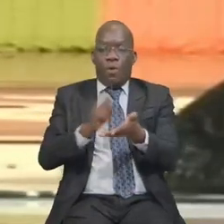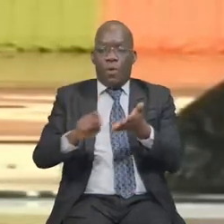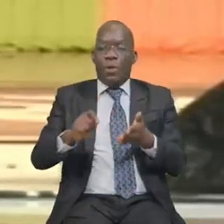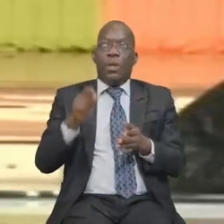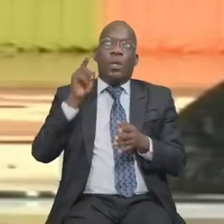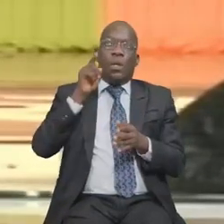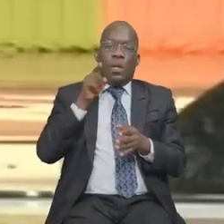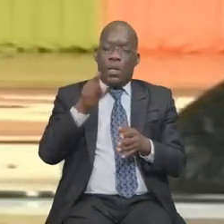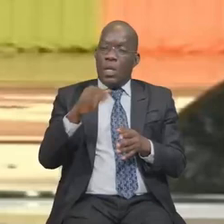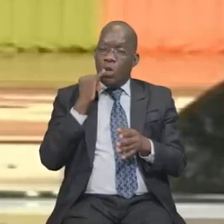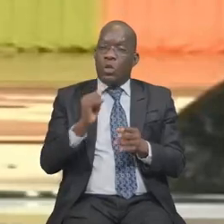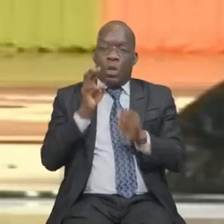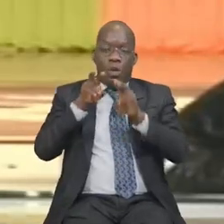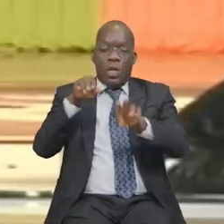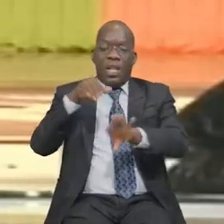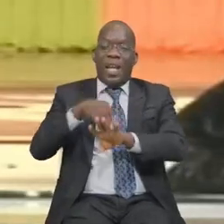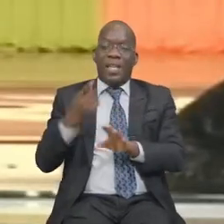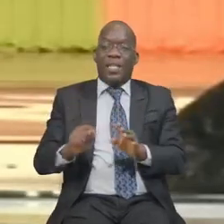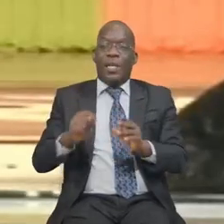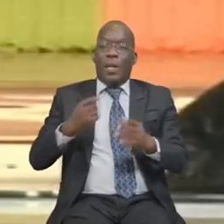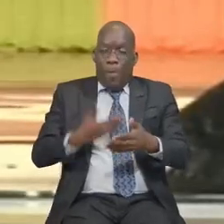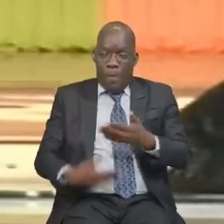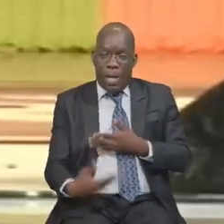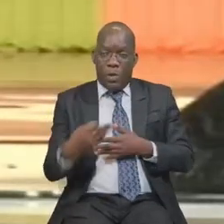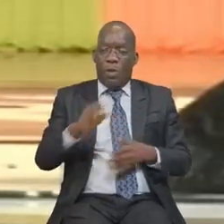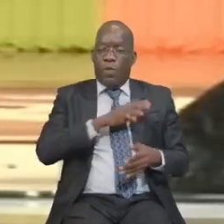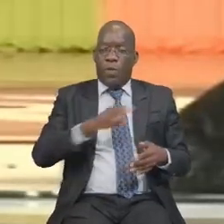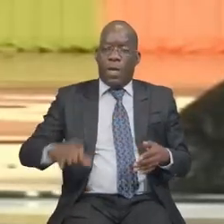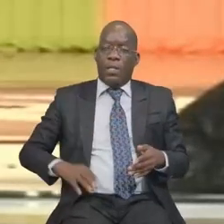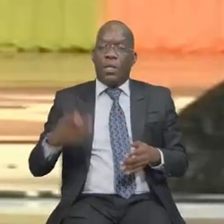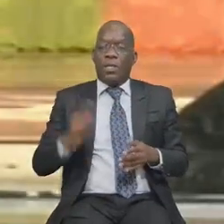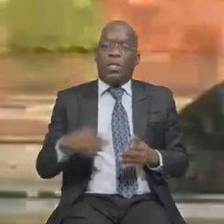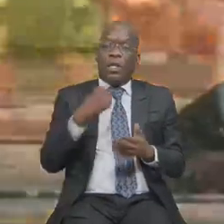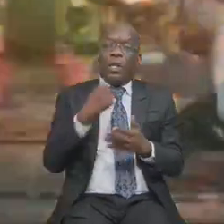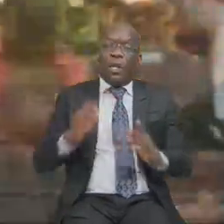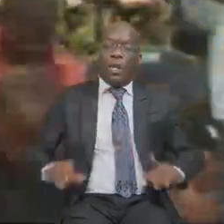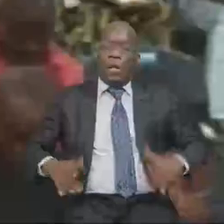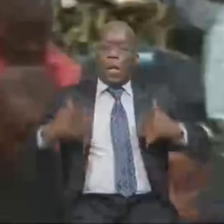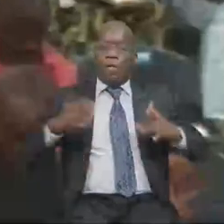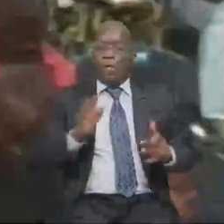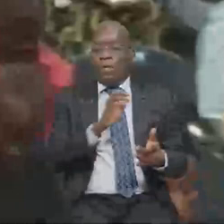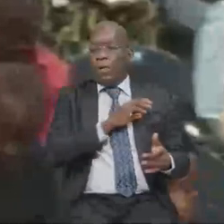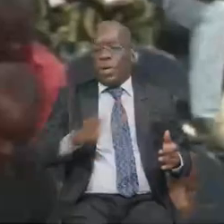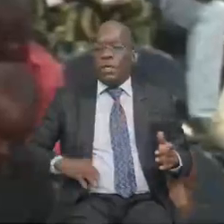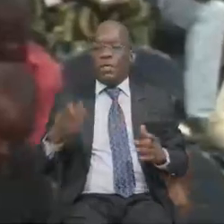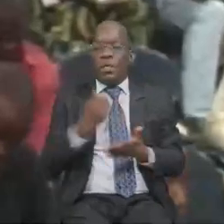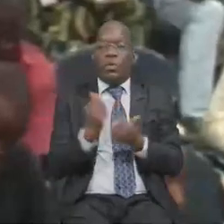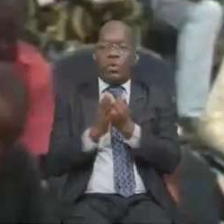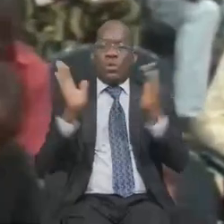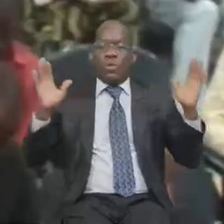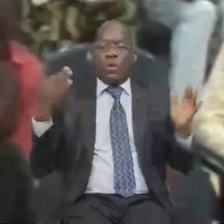Christ, la vie de Christ, la crucifixion de Christ. Il était